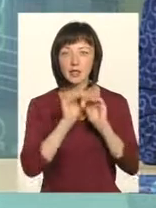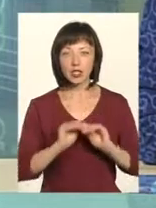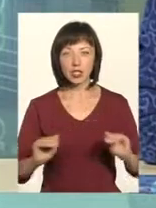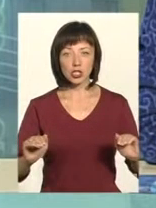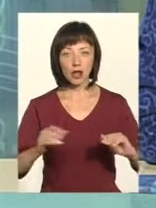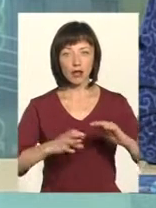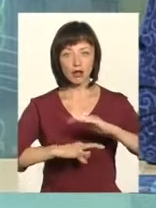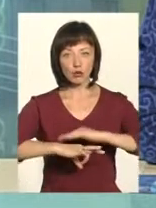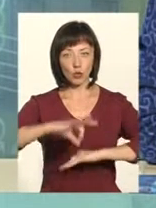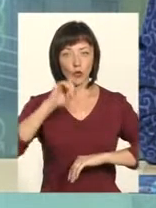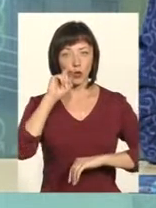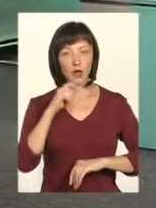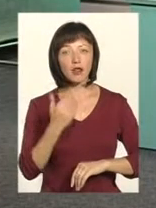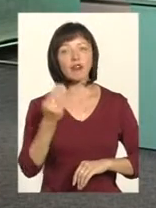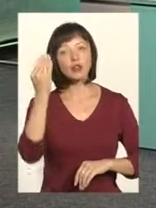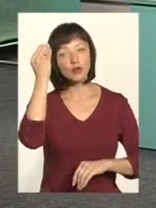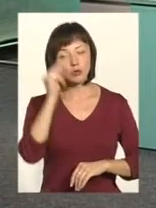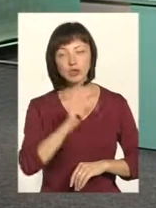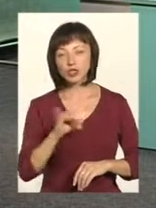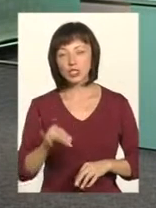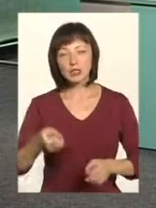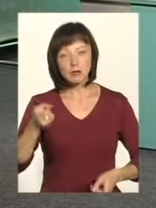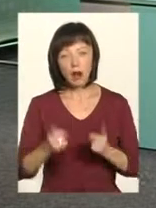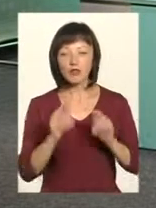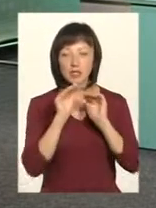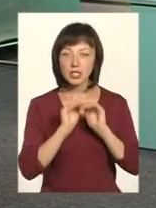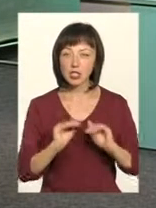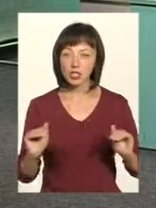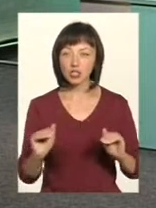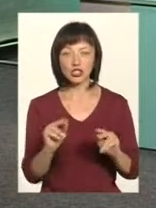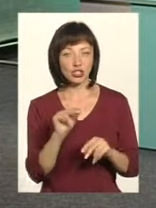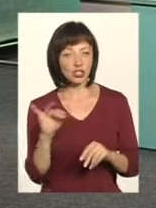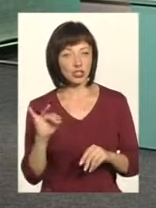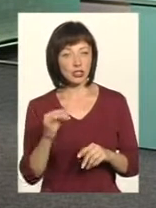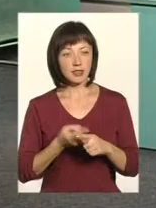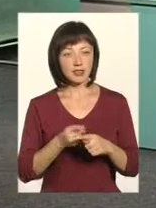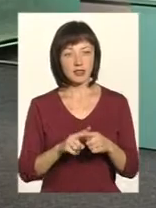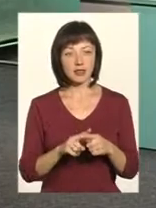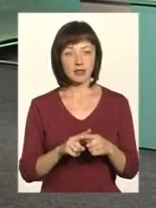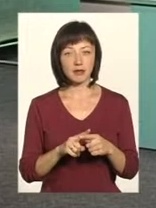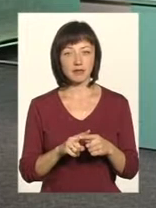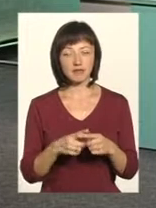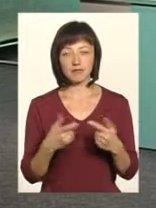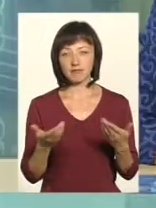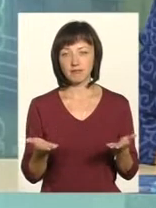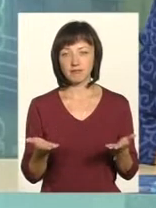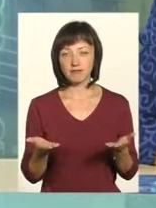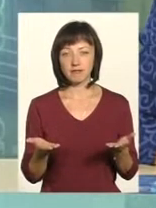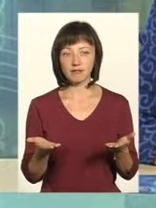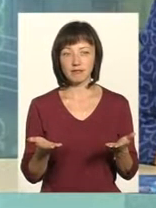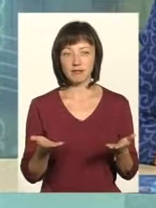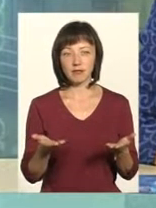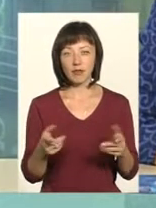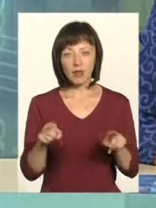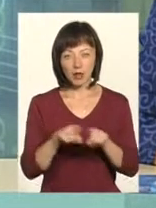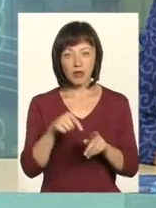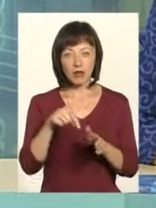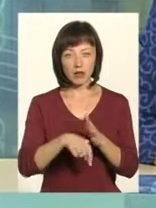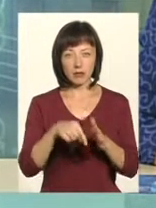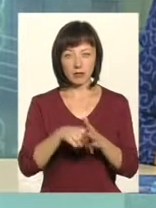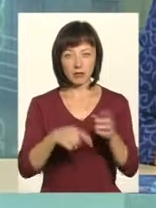України. На вашу думку, чи є воно справді затишшям, чи це лише такий от меседж в